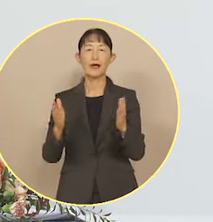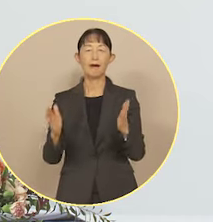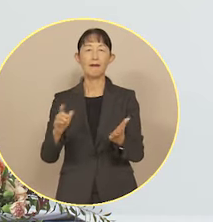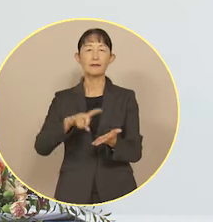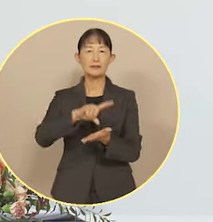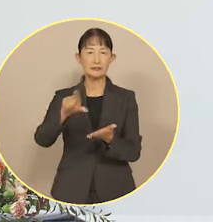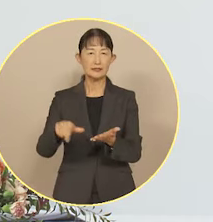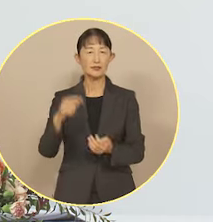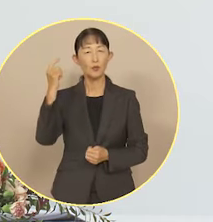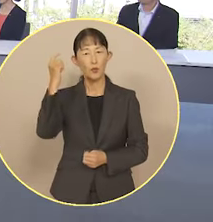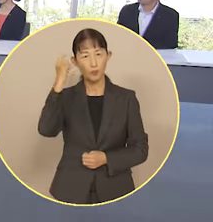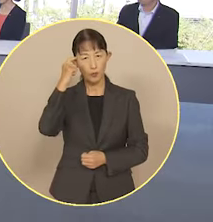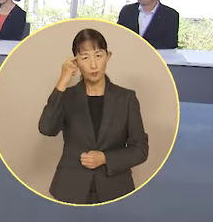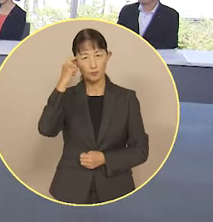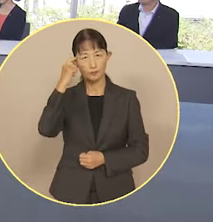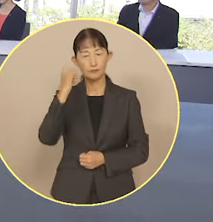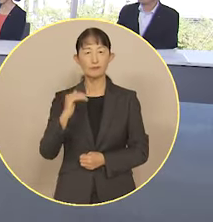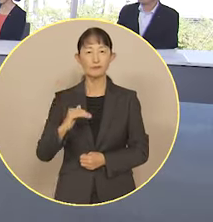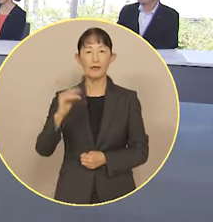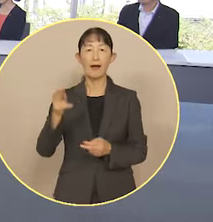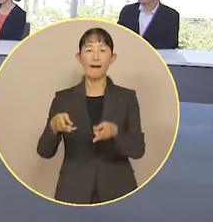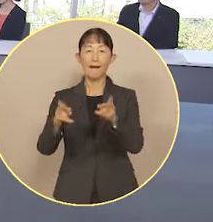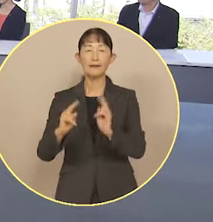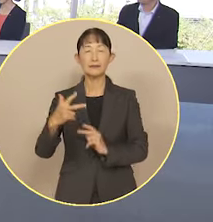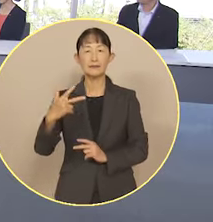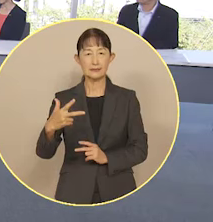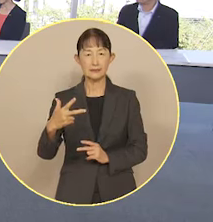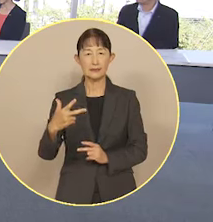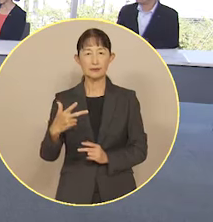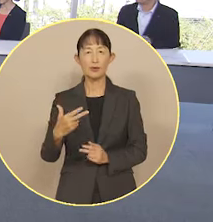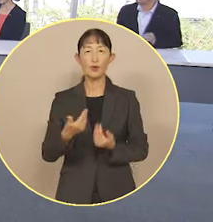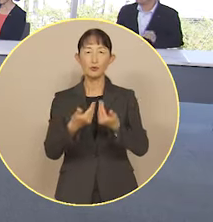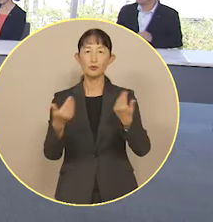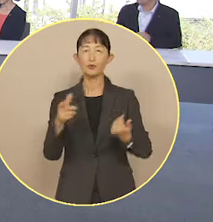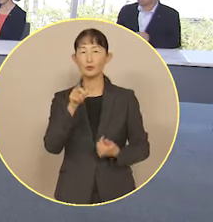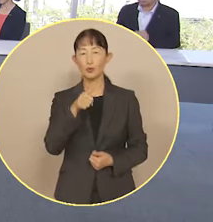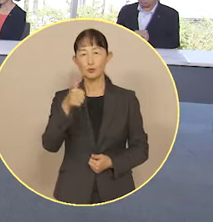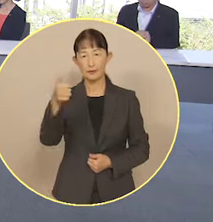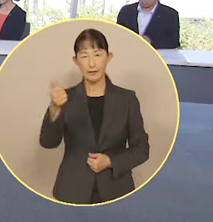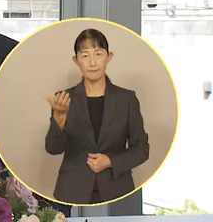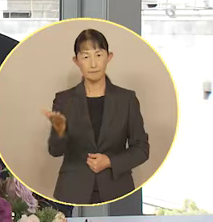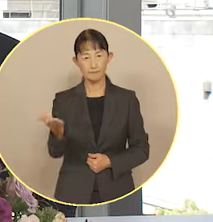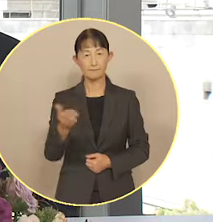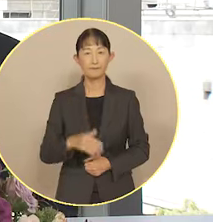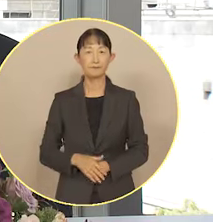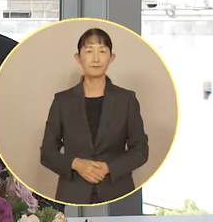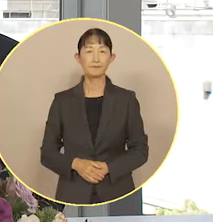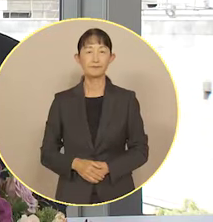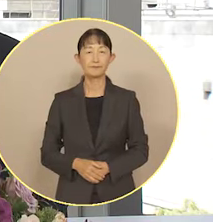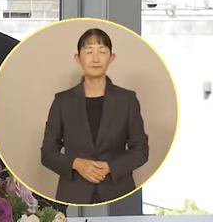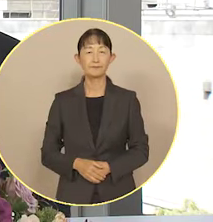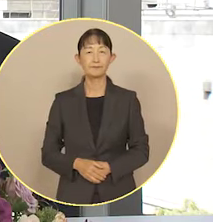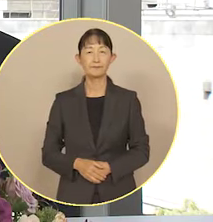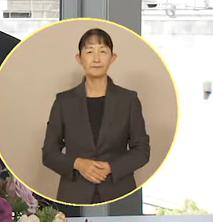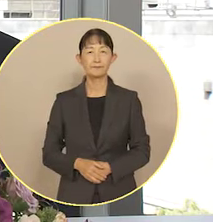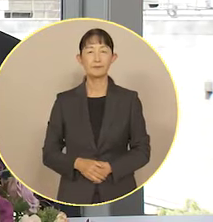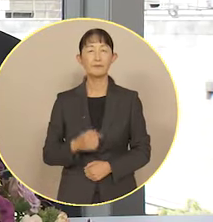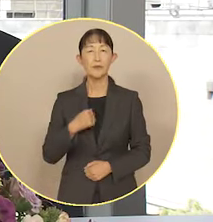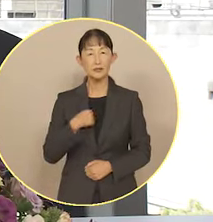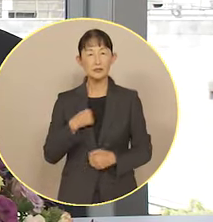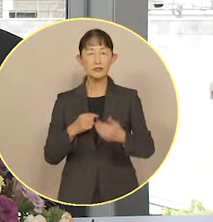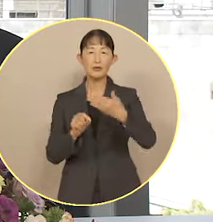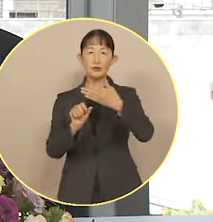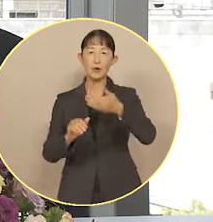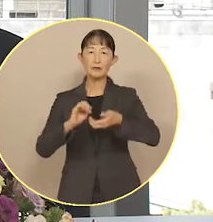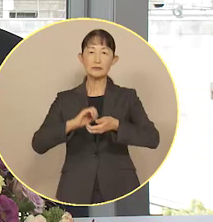え中三間地域である高橋市選出のさんはどのようにお考えですかはいあの私9月定例